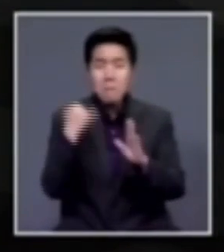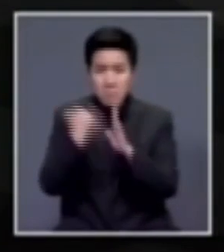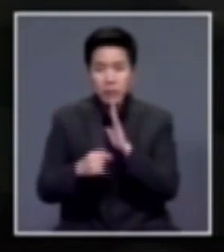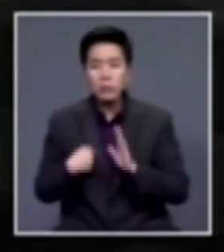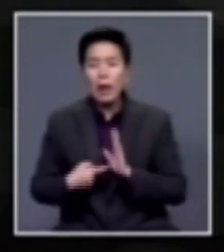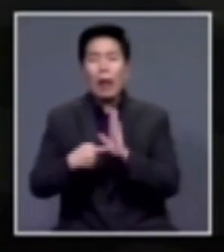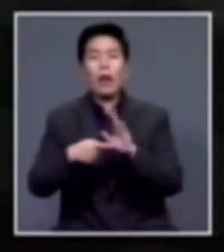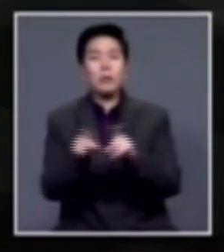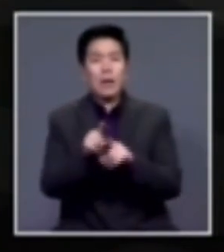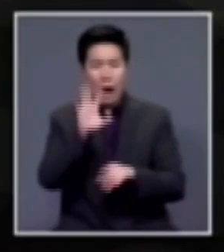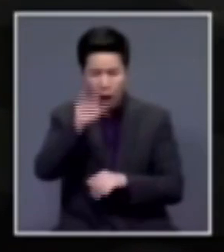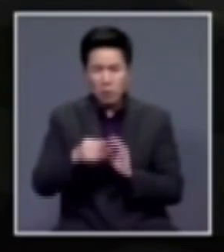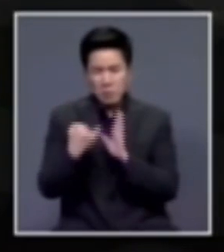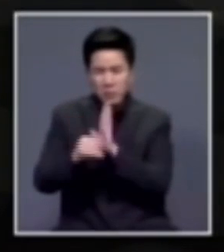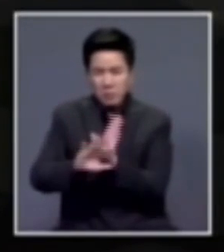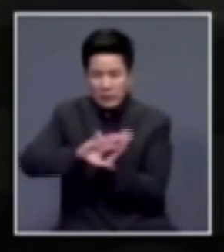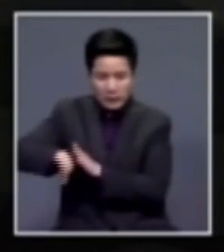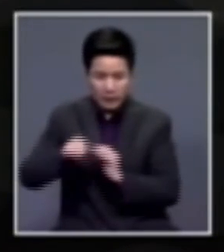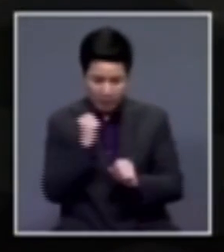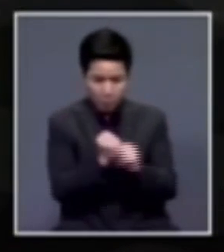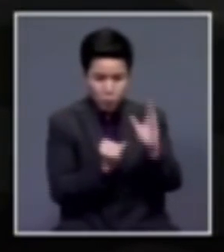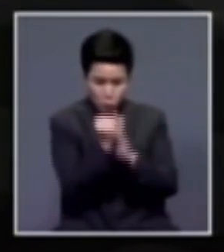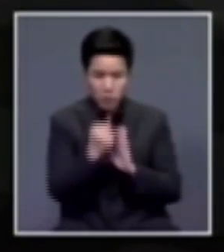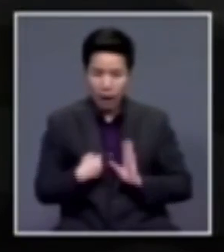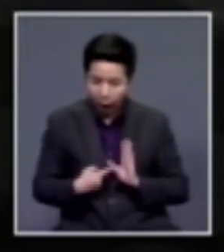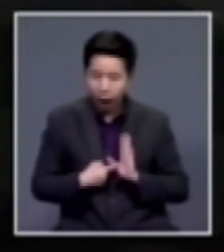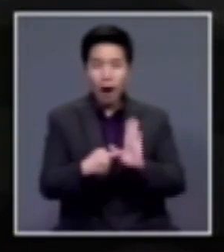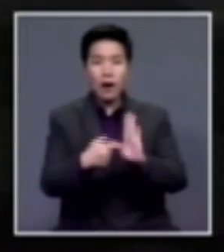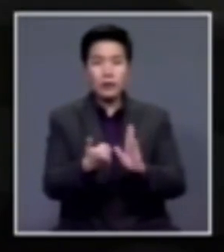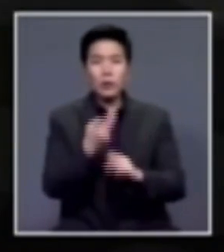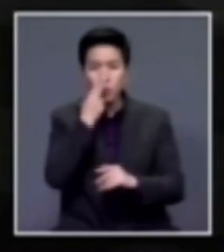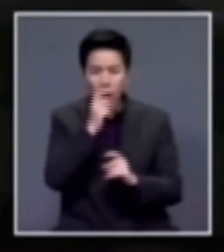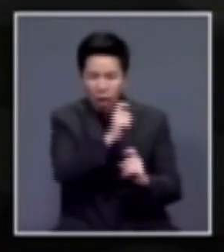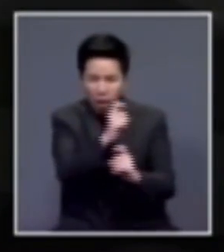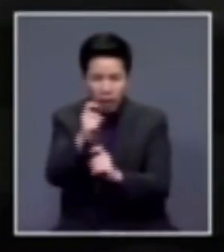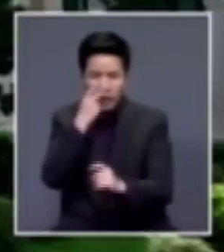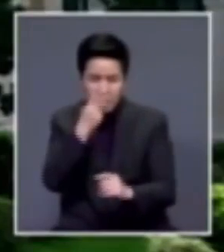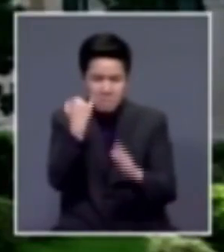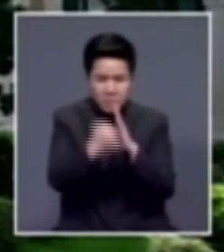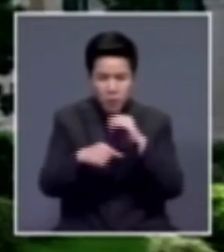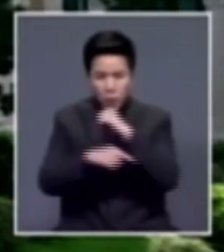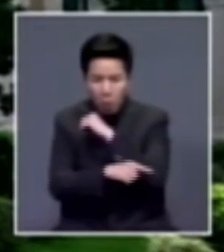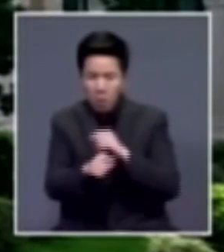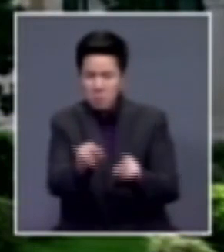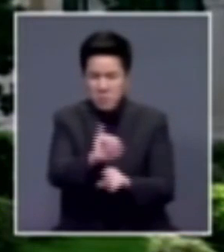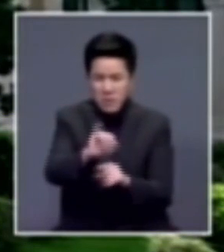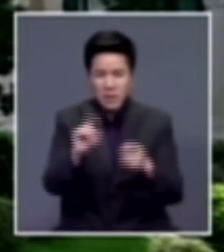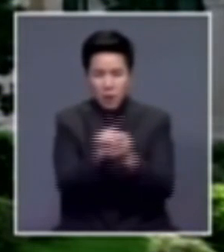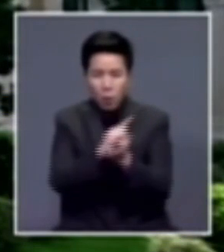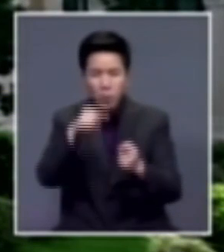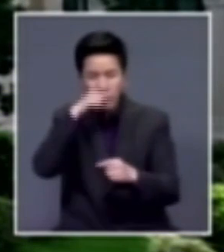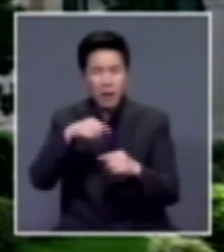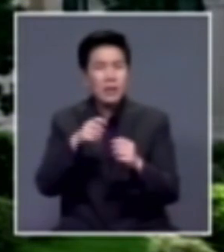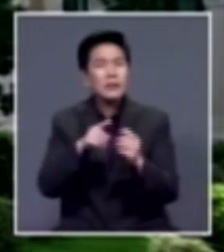นขอให้เอาเฉพาะที่แสดงในทางที่ถูกจะดีกว่าตระหนักถึงภัยเยียบจากการทุจริตที่ทวงความเจริญของสังคมไทยมาช้าน